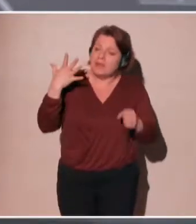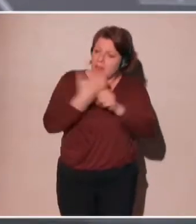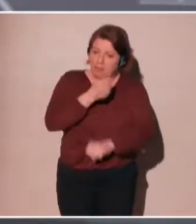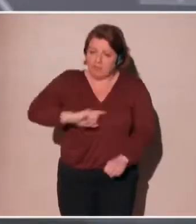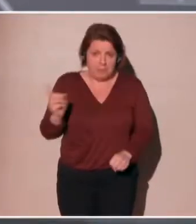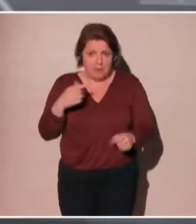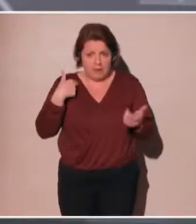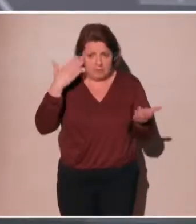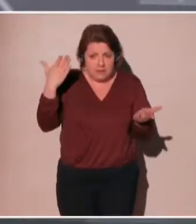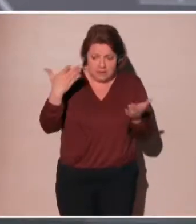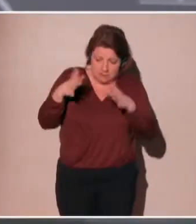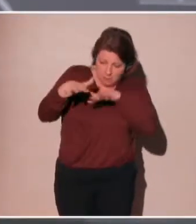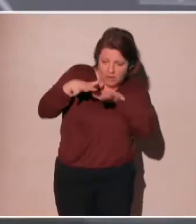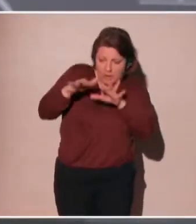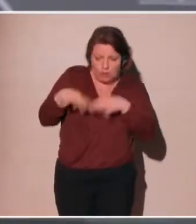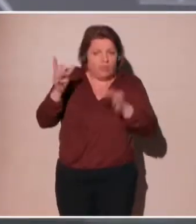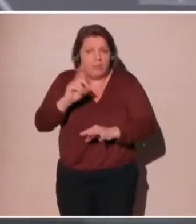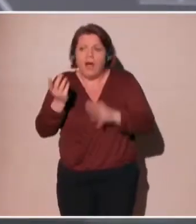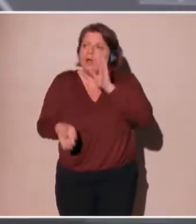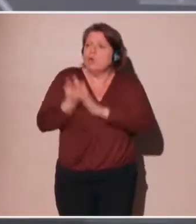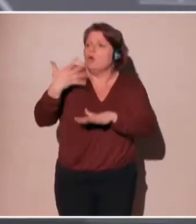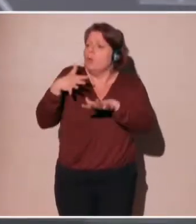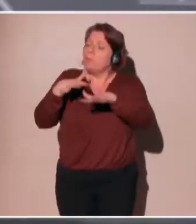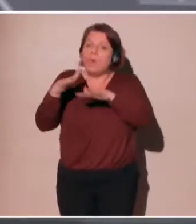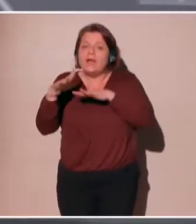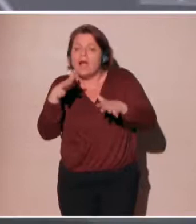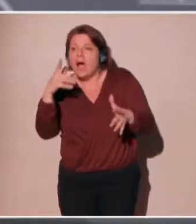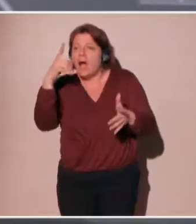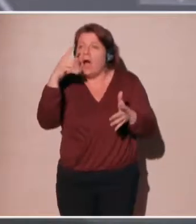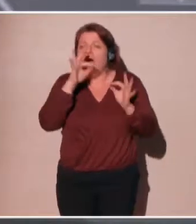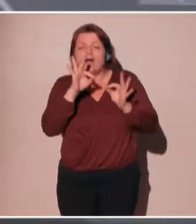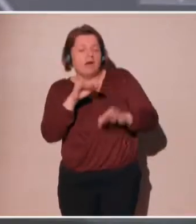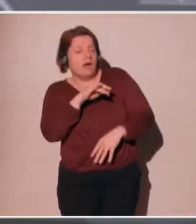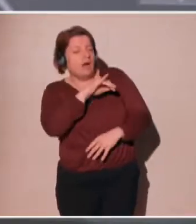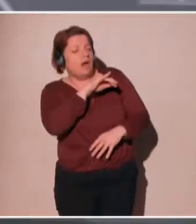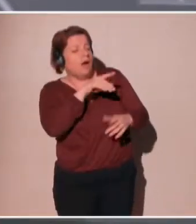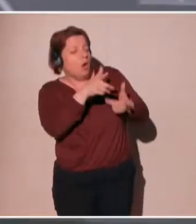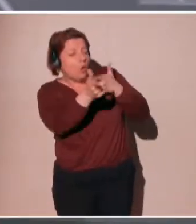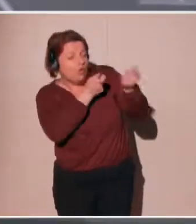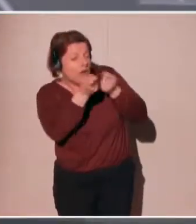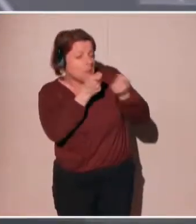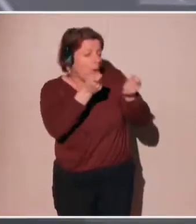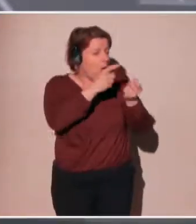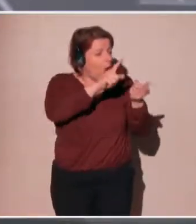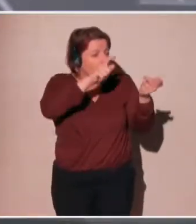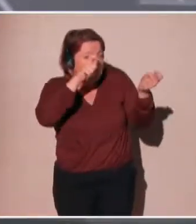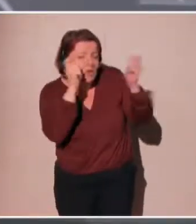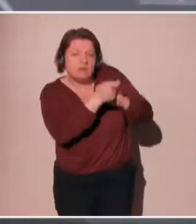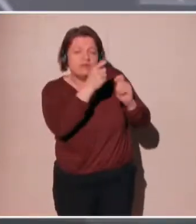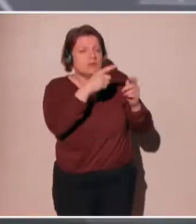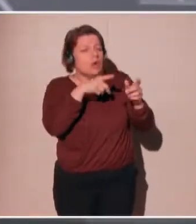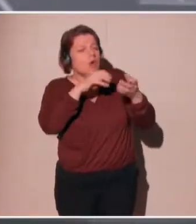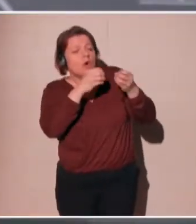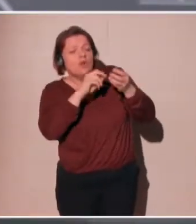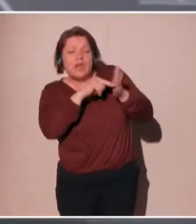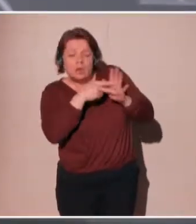pas un moyen ou de nouveaux moyens de penser la structure de nos gouvernances et le déploiement des technologies pour le